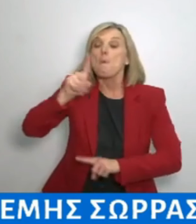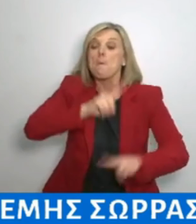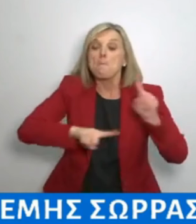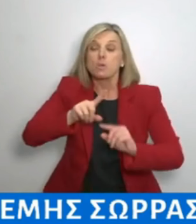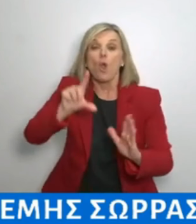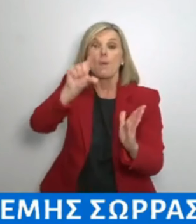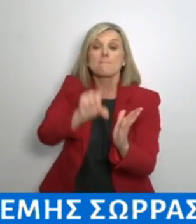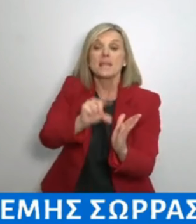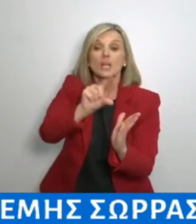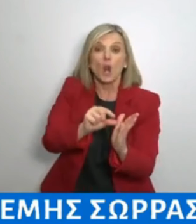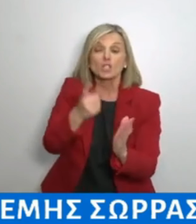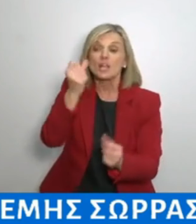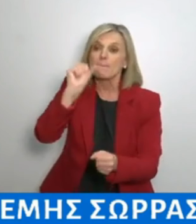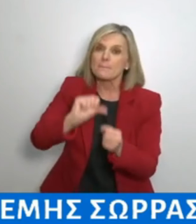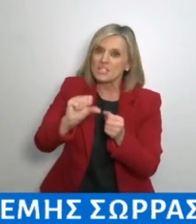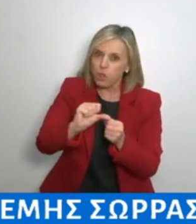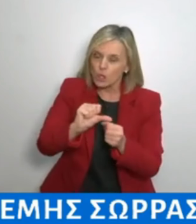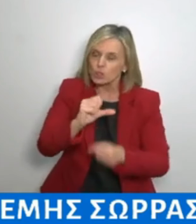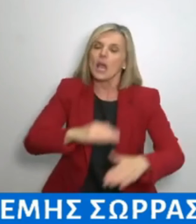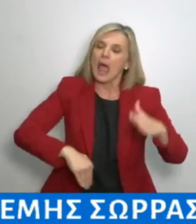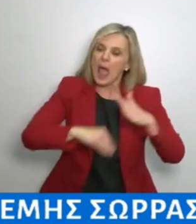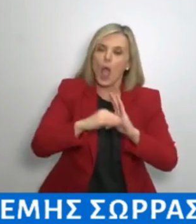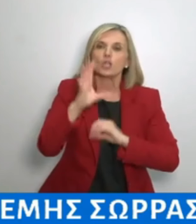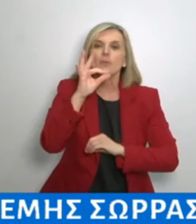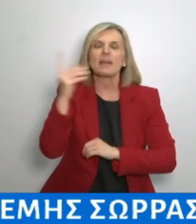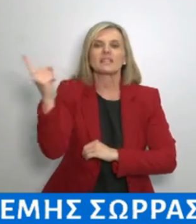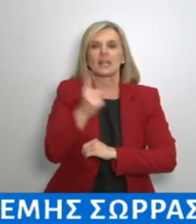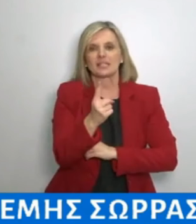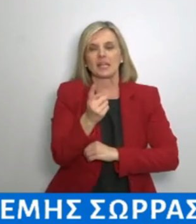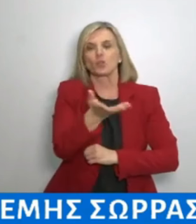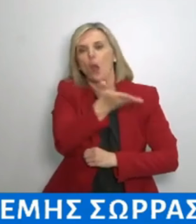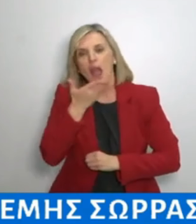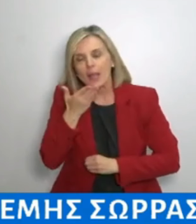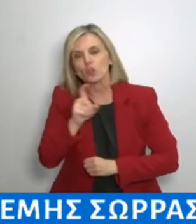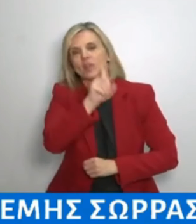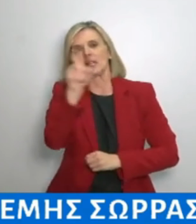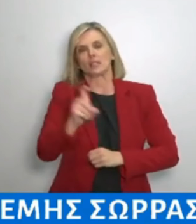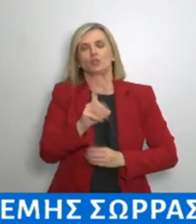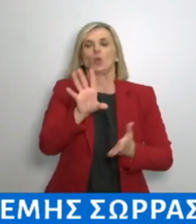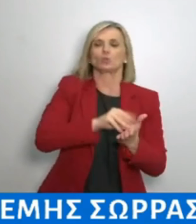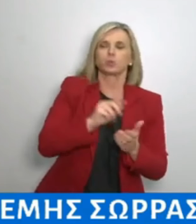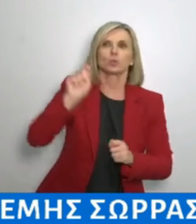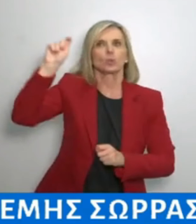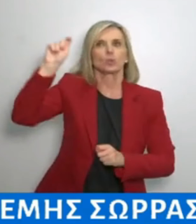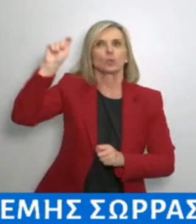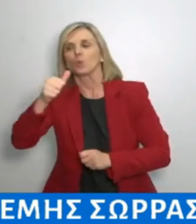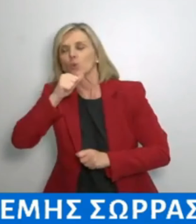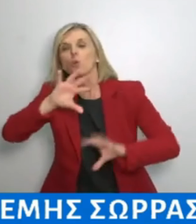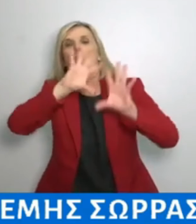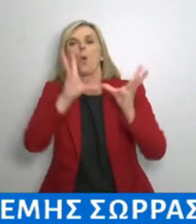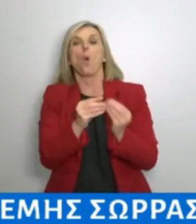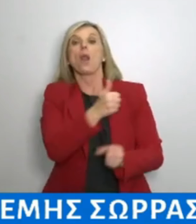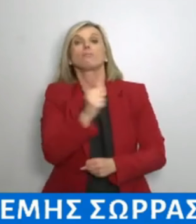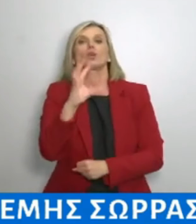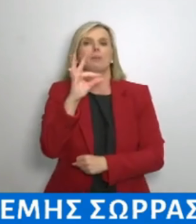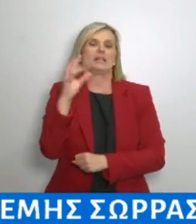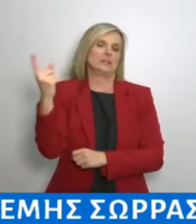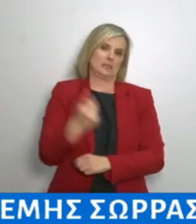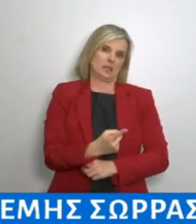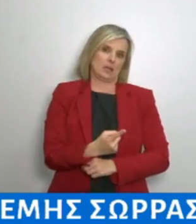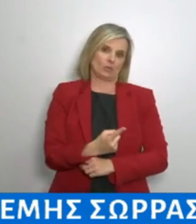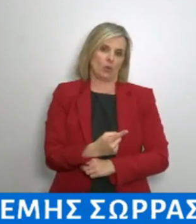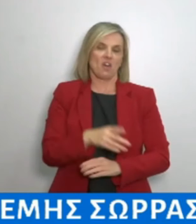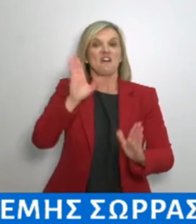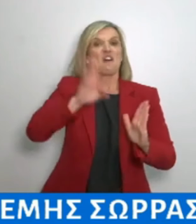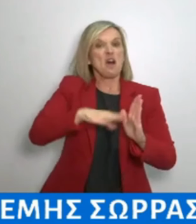που τότε στις μέρες μας θα έχει καθιερωθεί. Άρα σαφώς καταλαβαίνουμε ότι μπαίνουμε σε μια διαδικασία για πιο